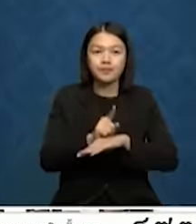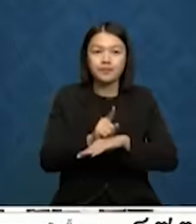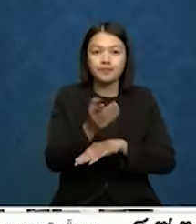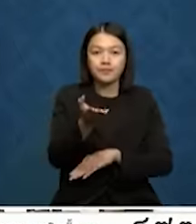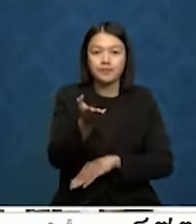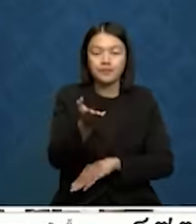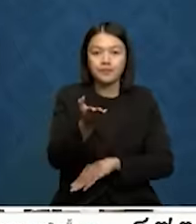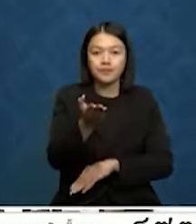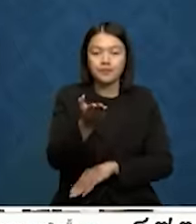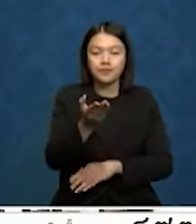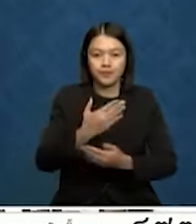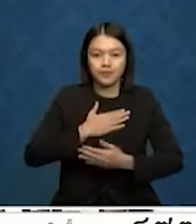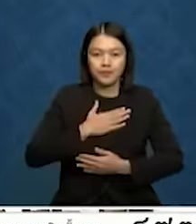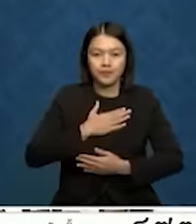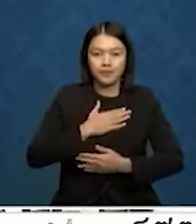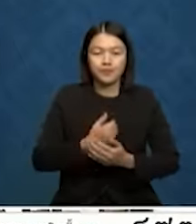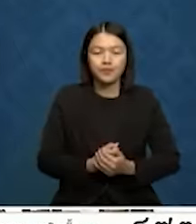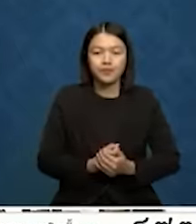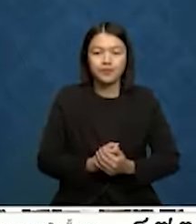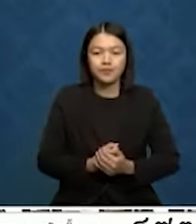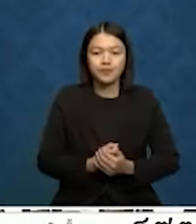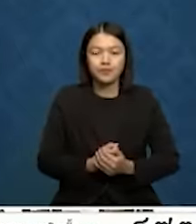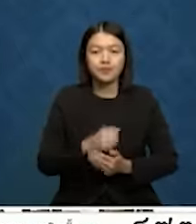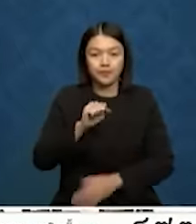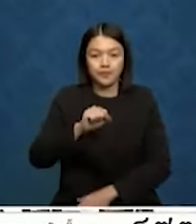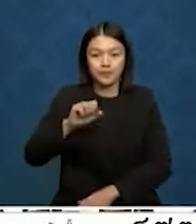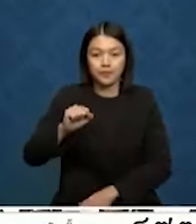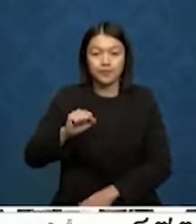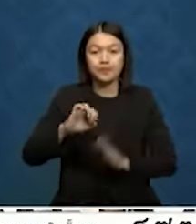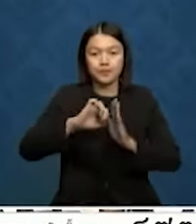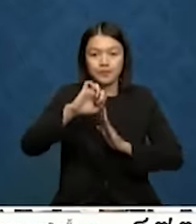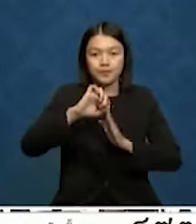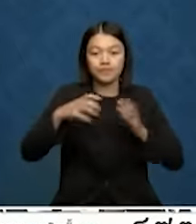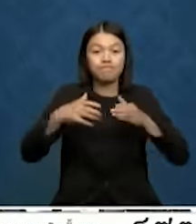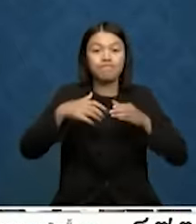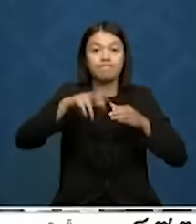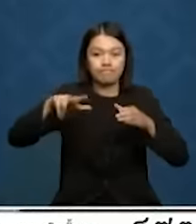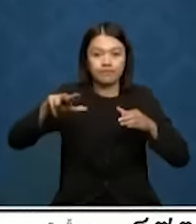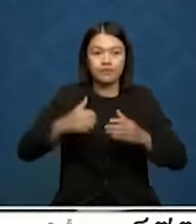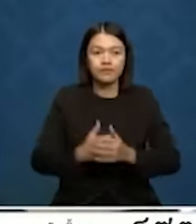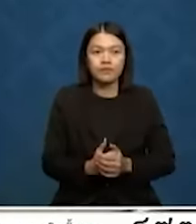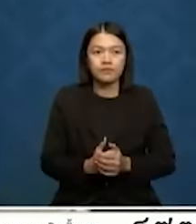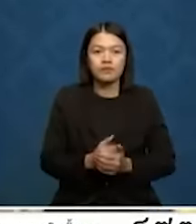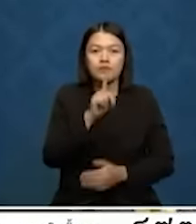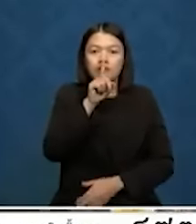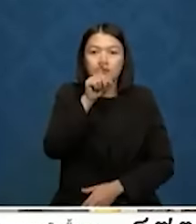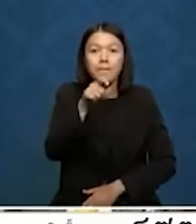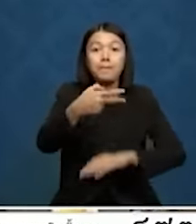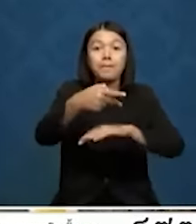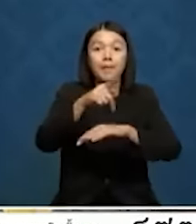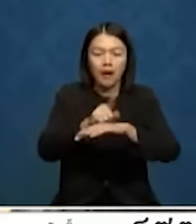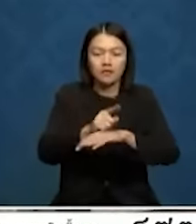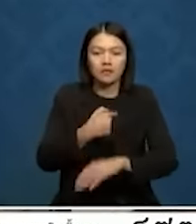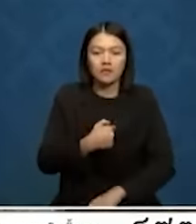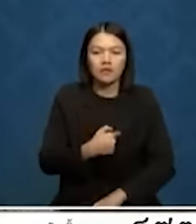ลพันธ์ครับ กับผมจุลพันธ์อมรนิวัฒน์สมาชิกสภาผู้แทนราษฎรจังหวัดเชียงใหม่พรรคเพื่อไทยต้องเรียนถามท่านประธานครับผมเข้